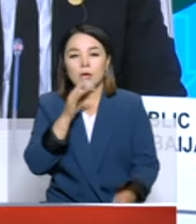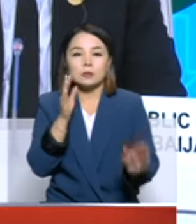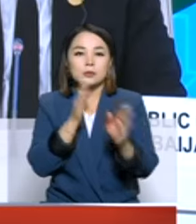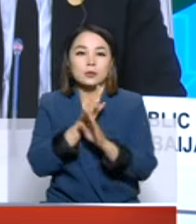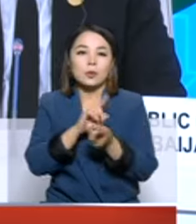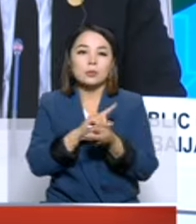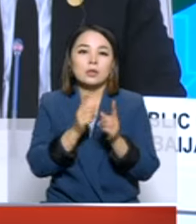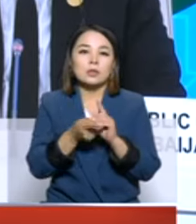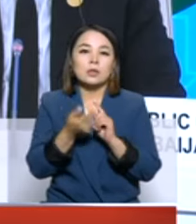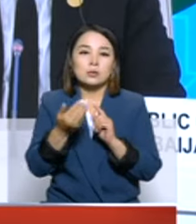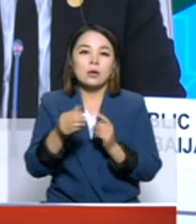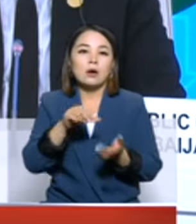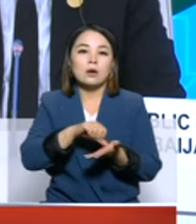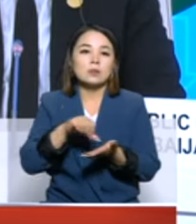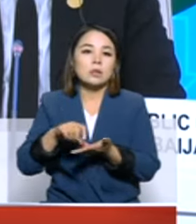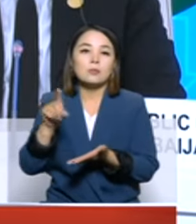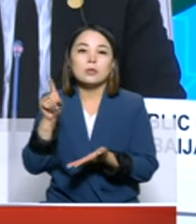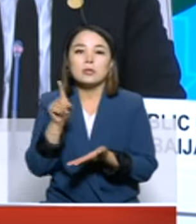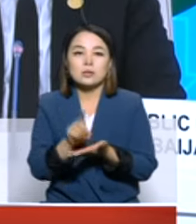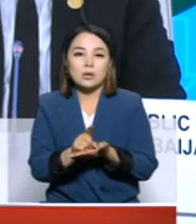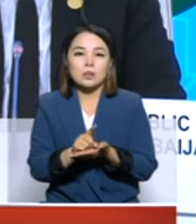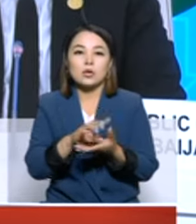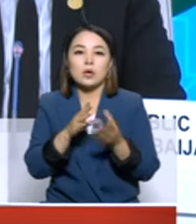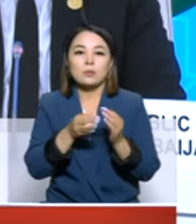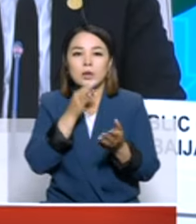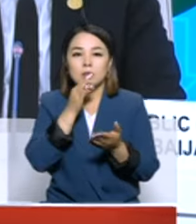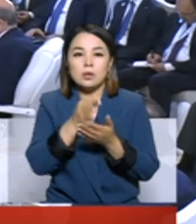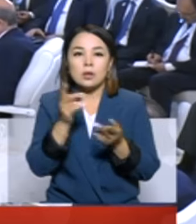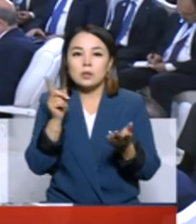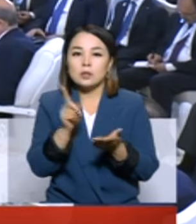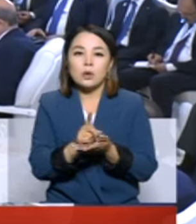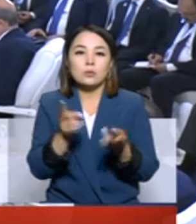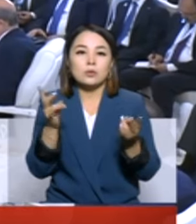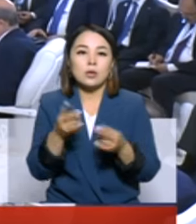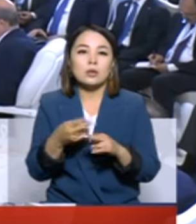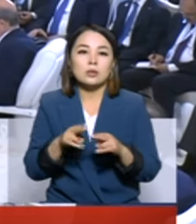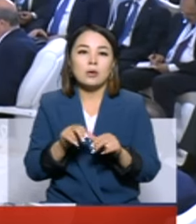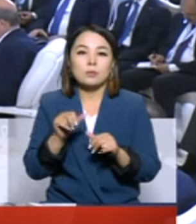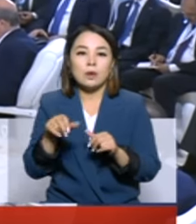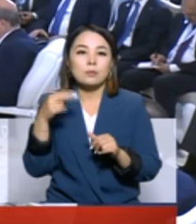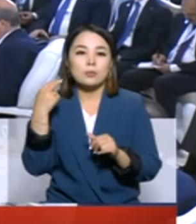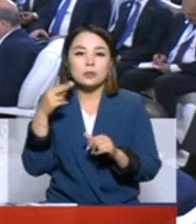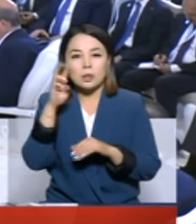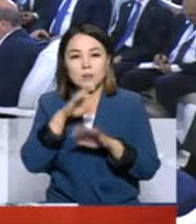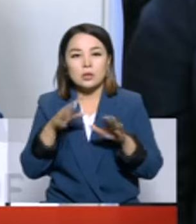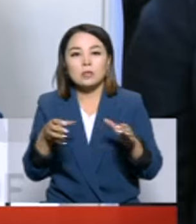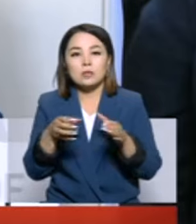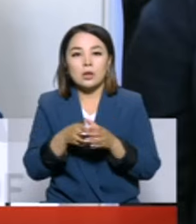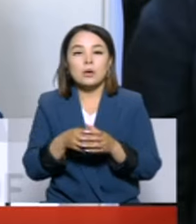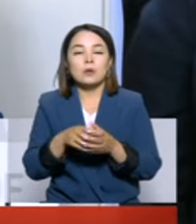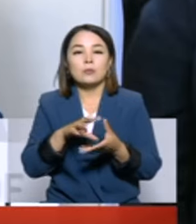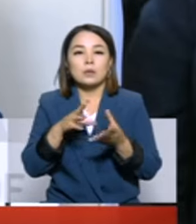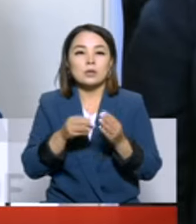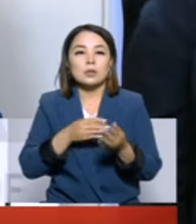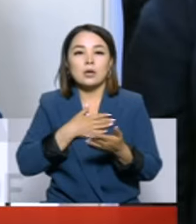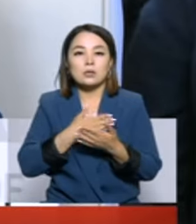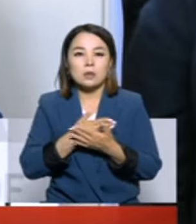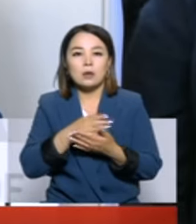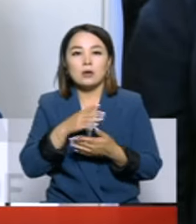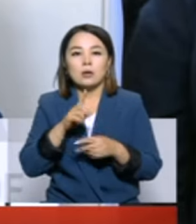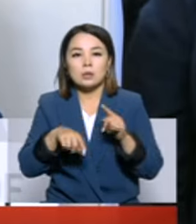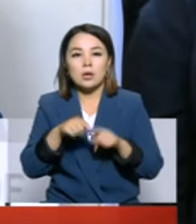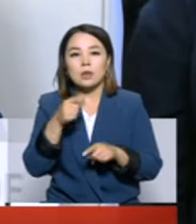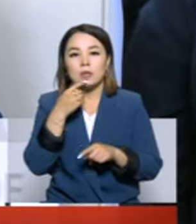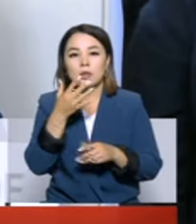климаттың өзгеруіне қатысты міндеттемелерге жауапкершілікпен қарайды. Бұдан бөлек президент елдеріміз үшін төл өркениетіміз бен ана